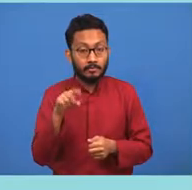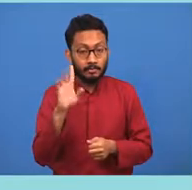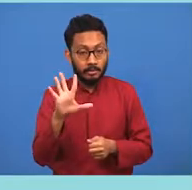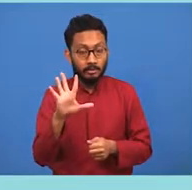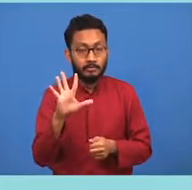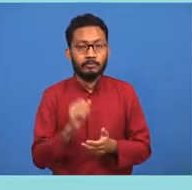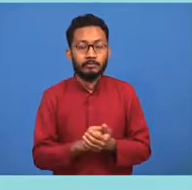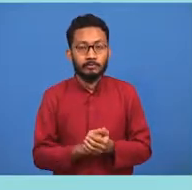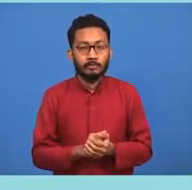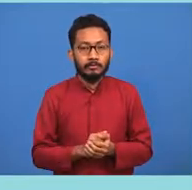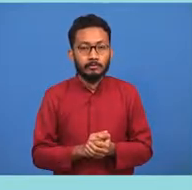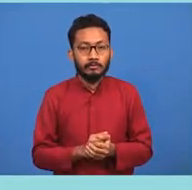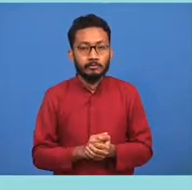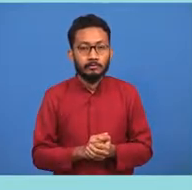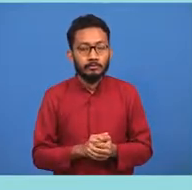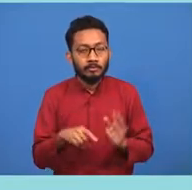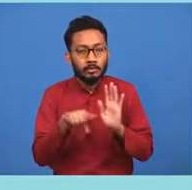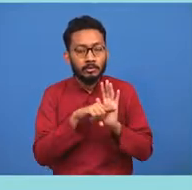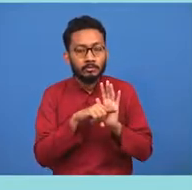34.5 darjah Celsius tolak